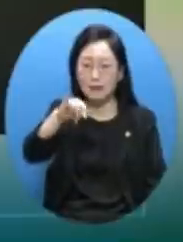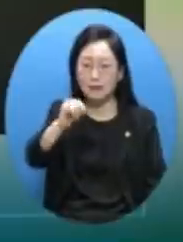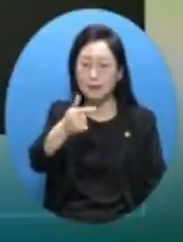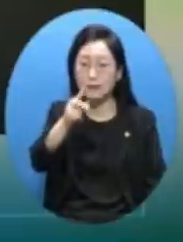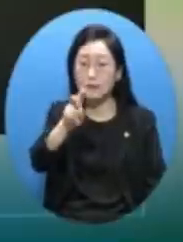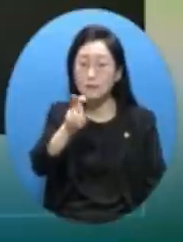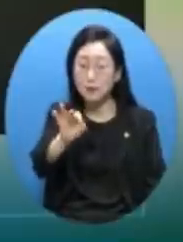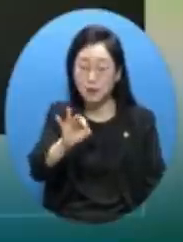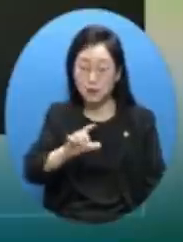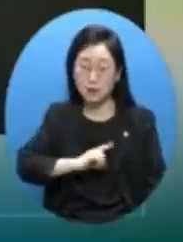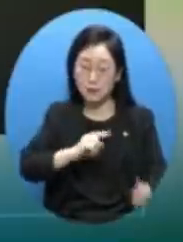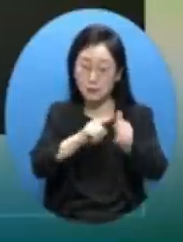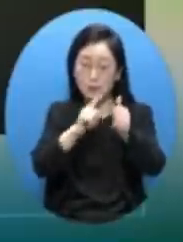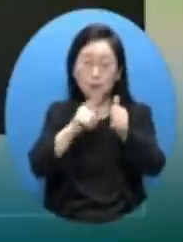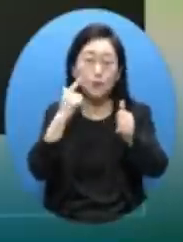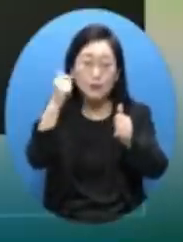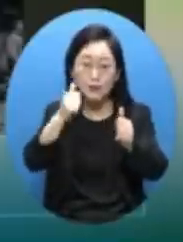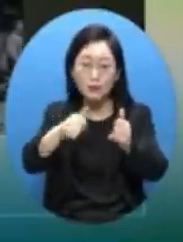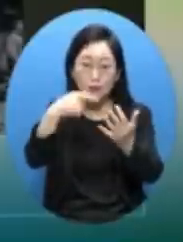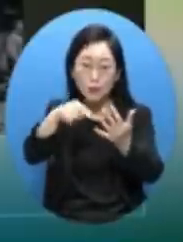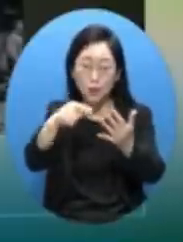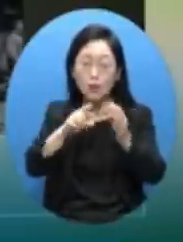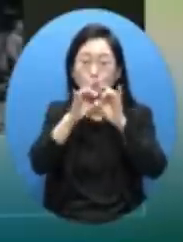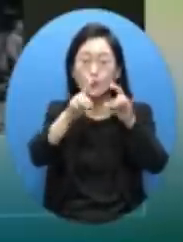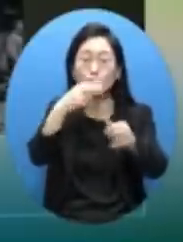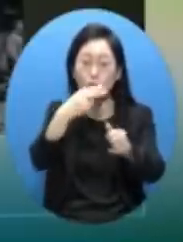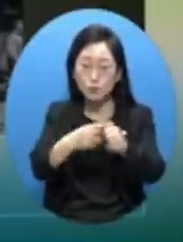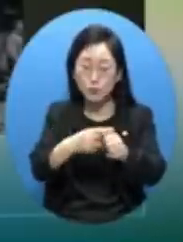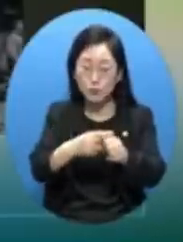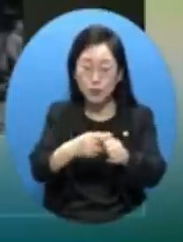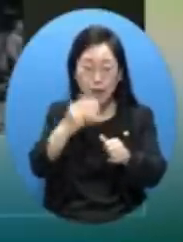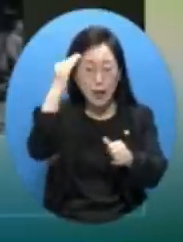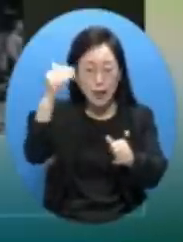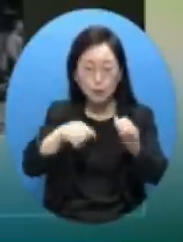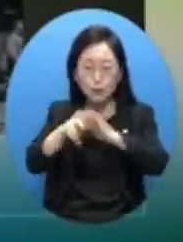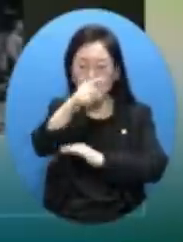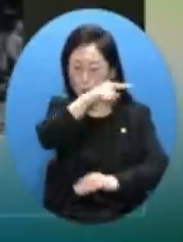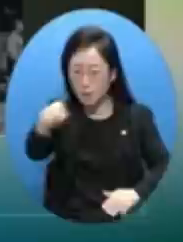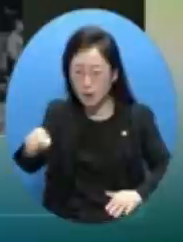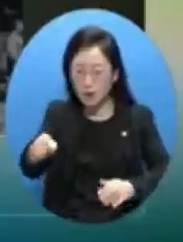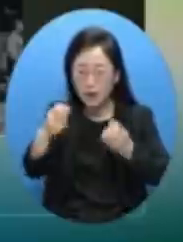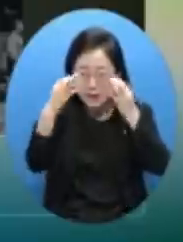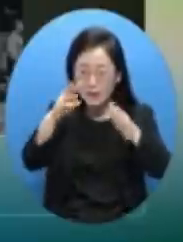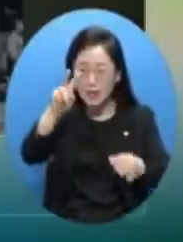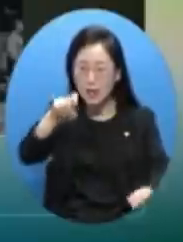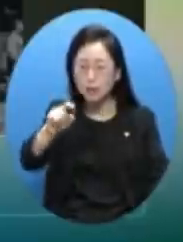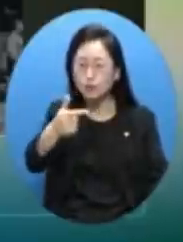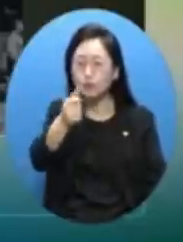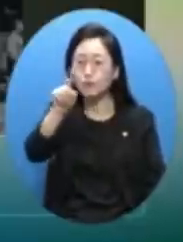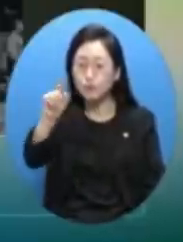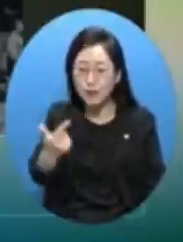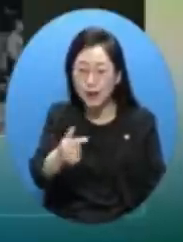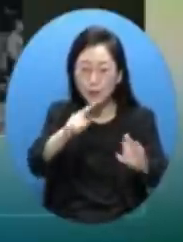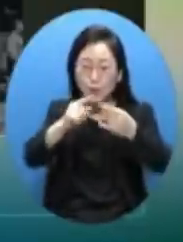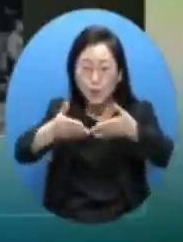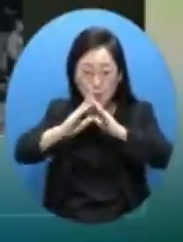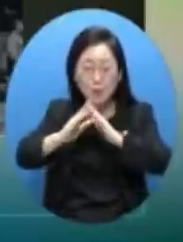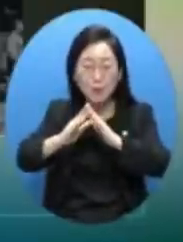강신명 목사님이 세문안교를 세우시고 세문안교에서 목회하고 계셨으니까 사실 세문안교회가